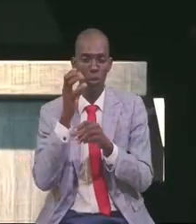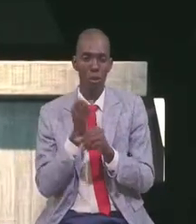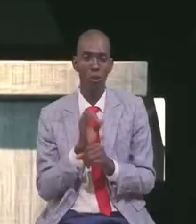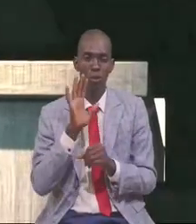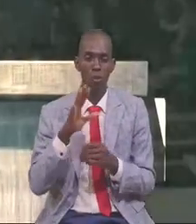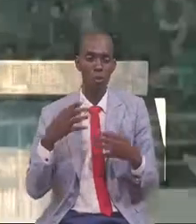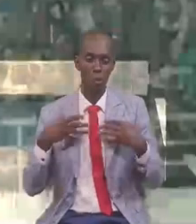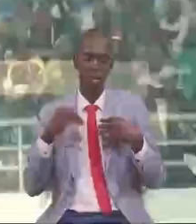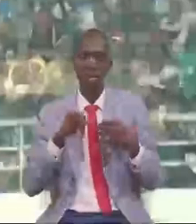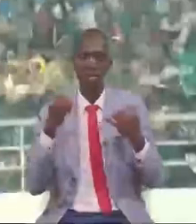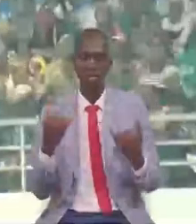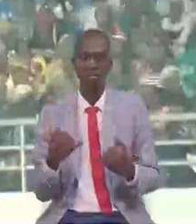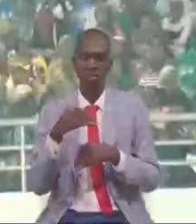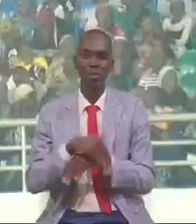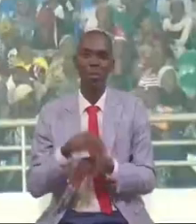Jésus.